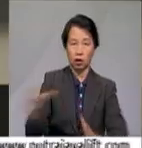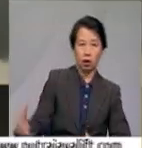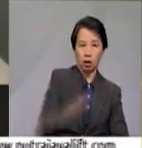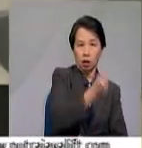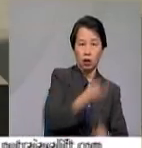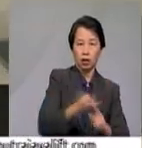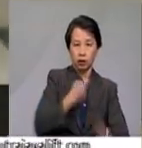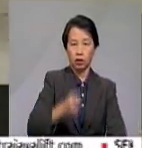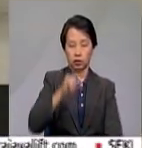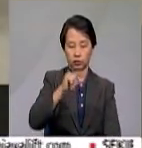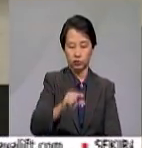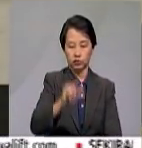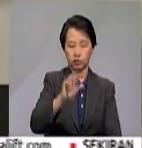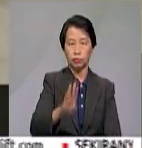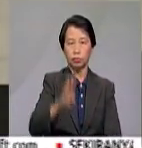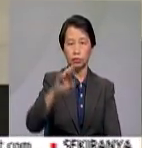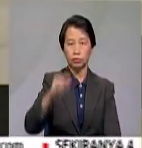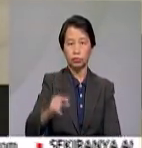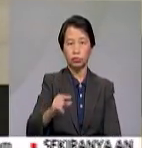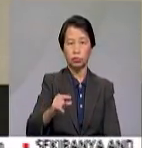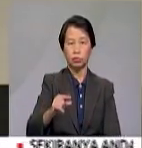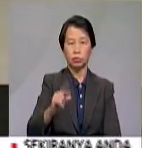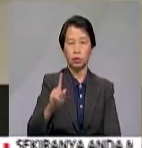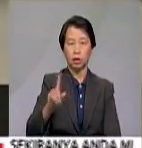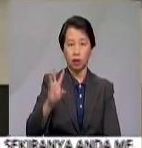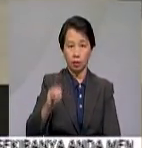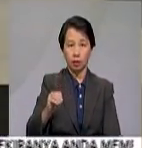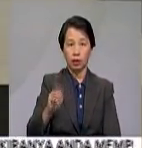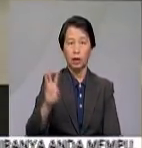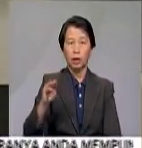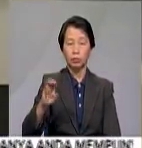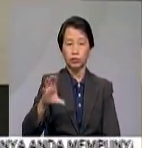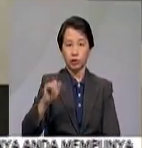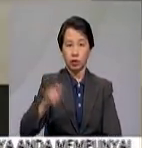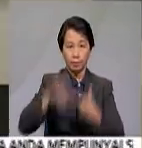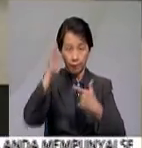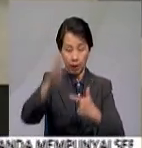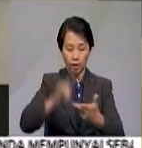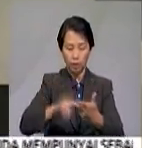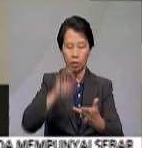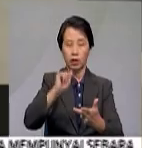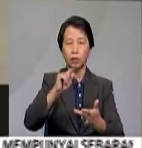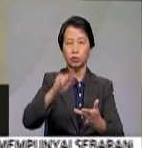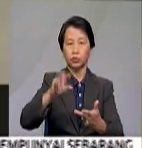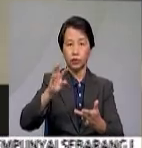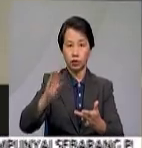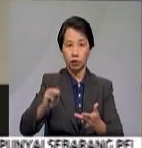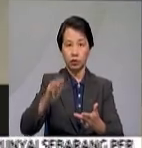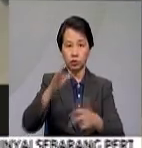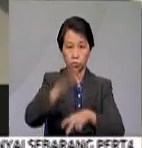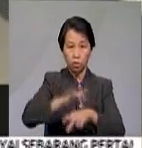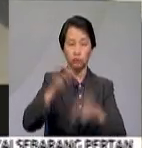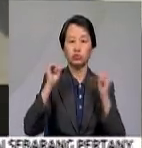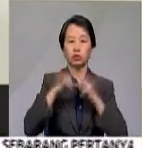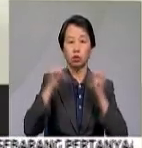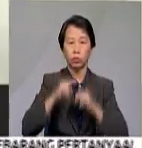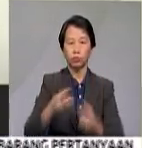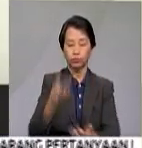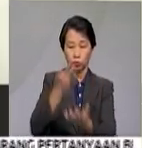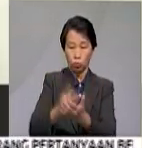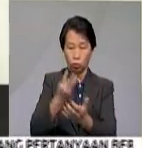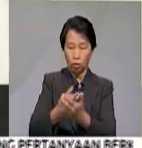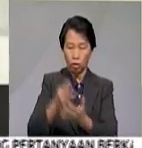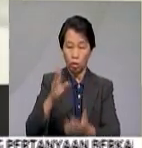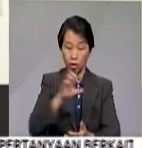daripada Gerakan Belia Gagasan Satu Malaysia, MCA Pahang dan AGA Tash Malaysia Sdn Bhd. Wang yang